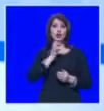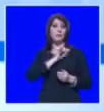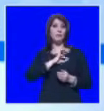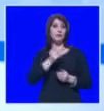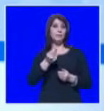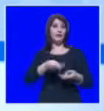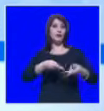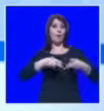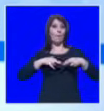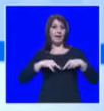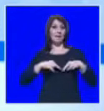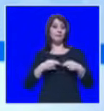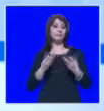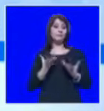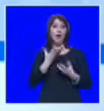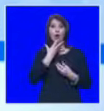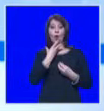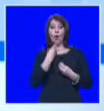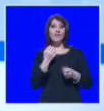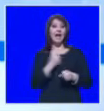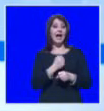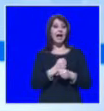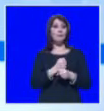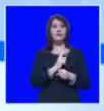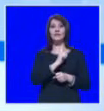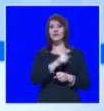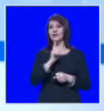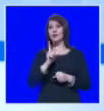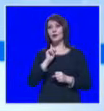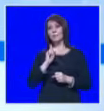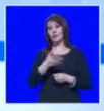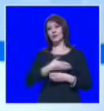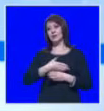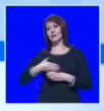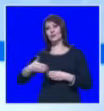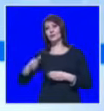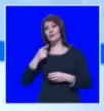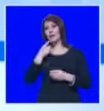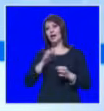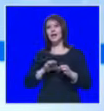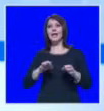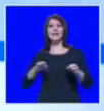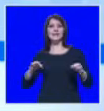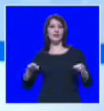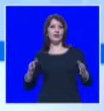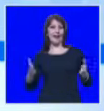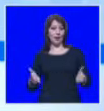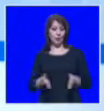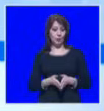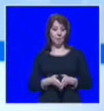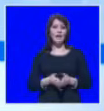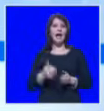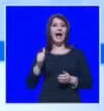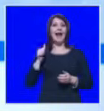парите обратно? Хубава работа, ама всеки може да си продължи изречението до края. Гости днес са подуправителят на